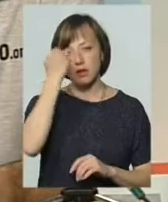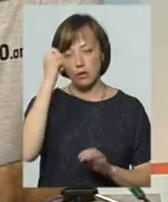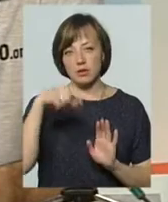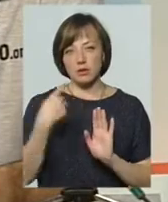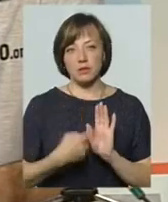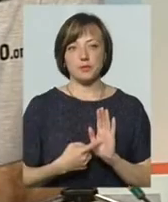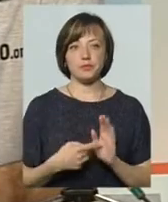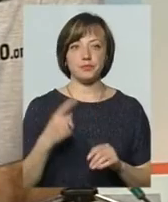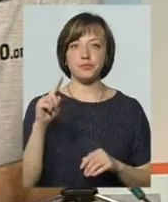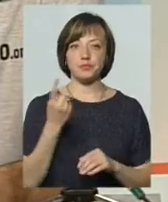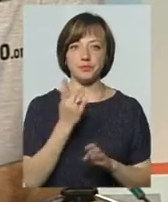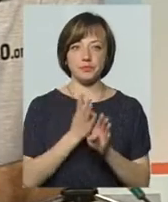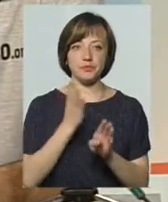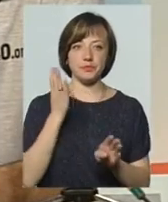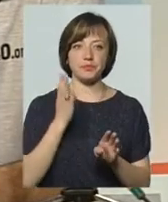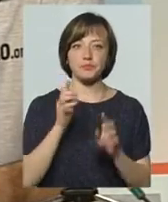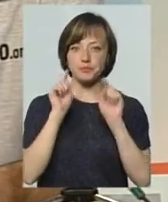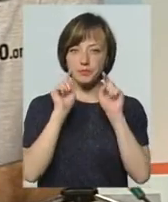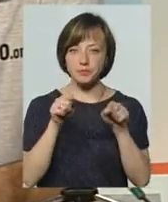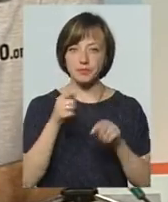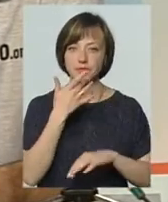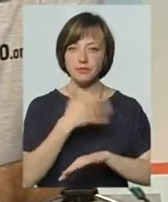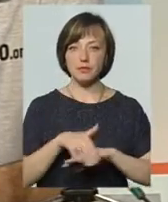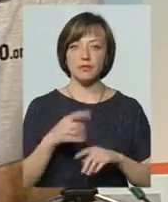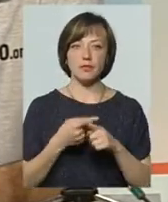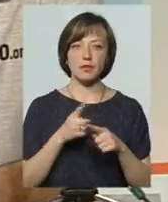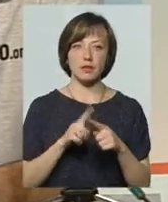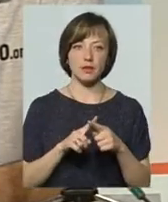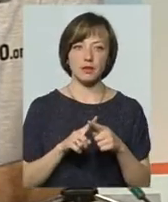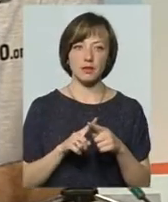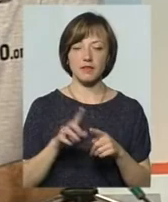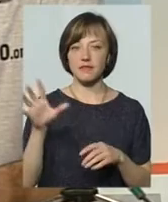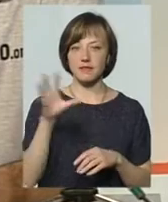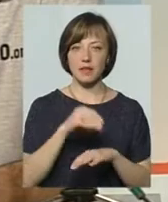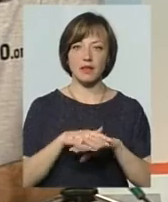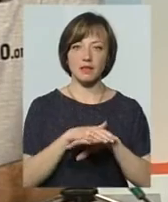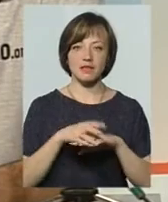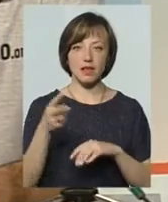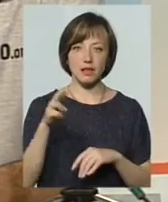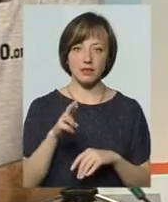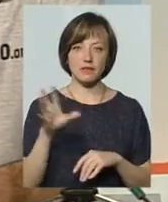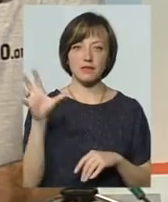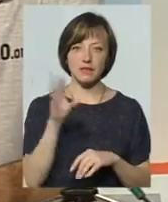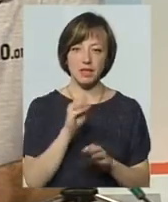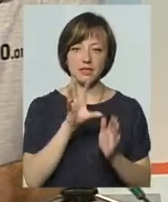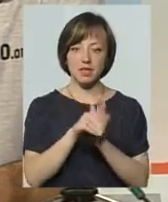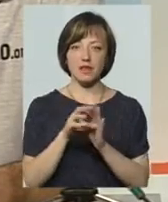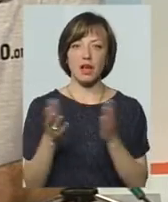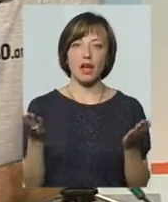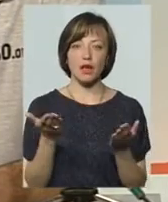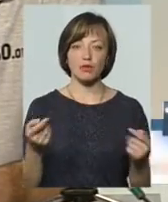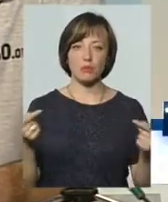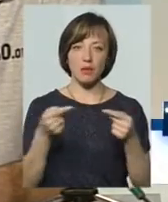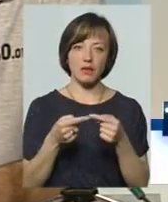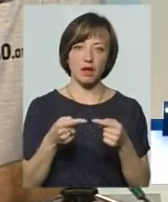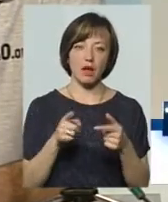що кинулося одразу в очі, це, якщо ми говоримо взагалі про все населення, воно все задіяно в якихось певних